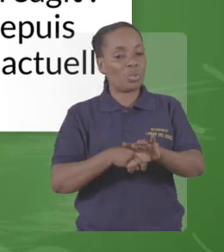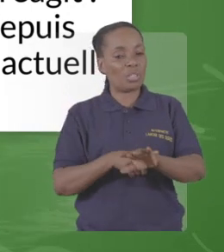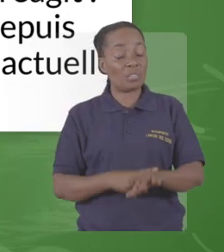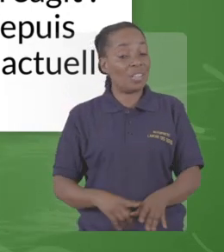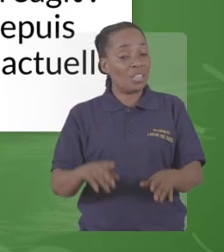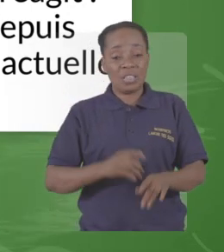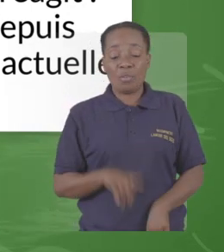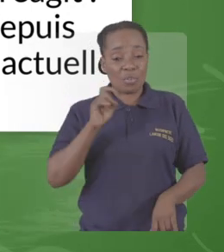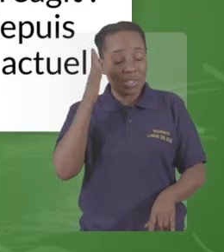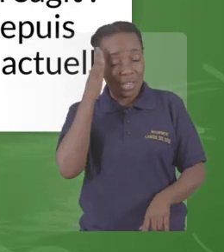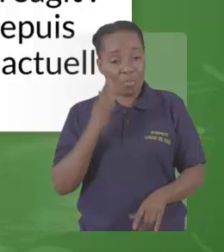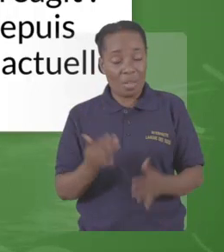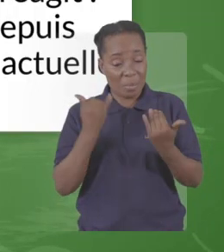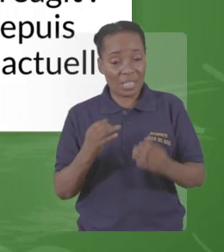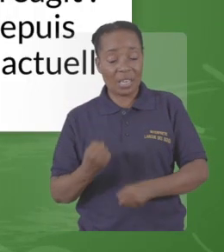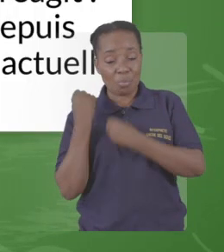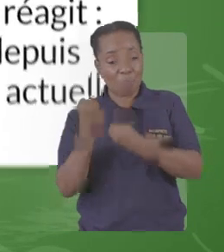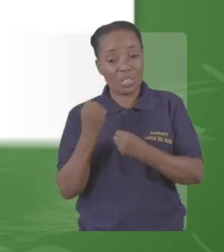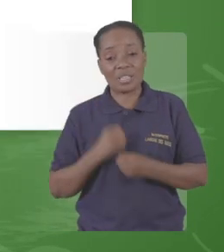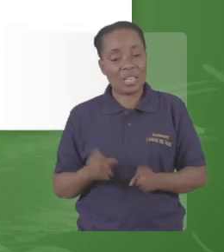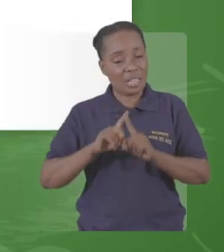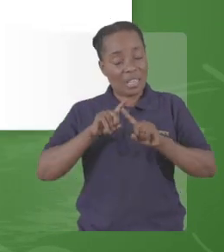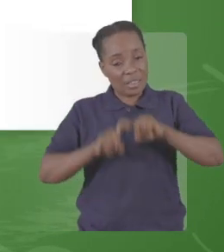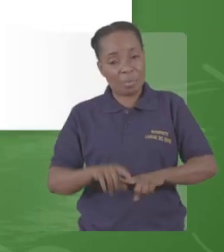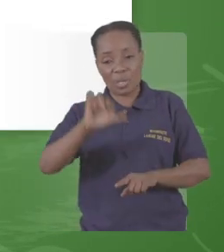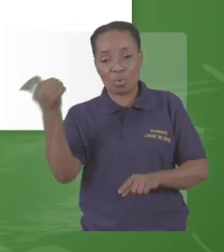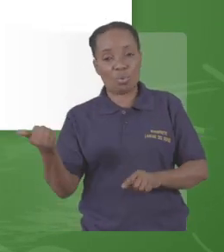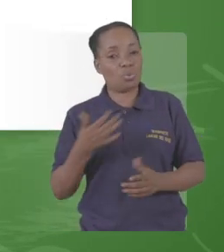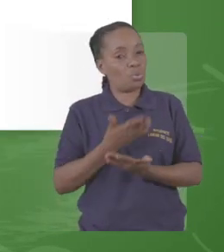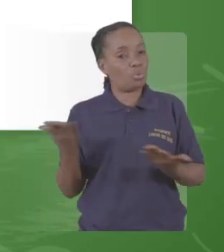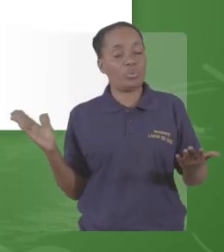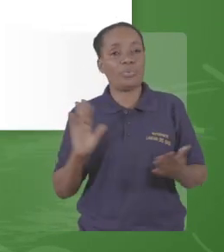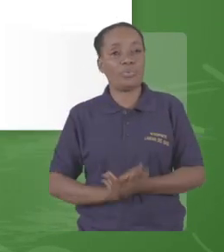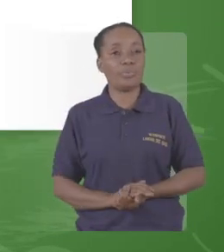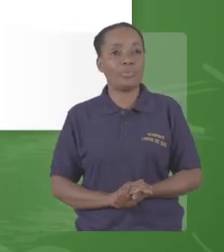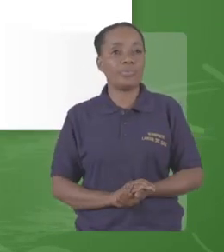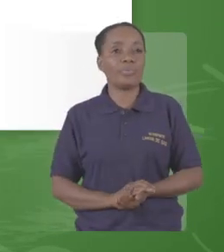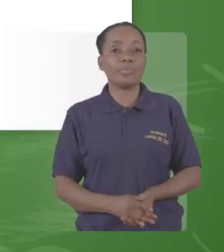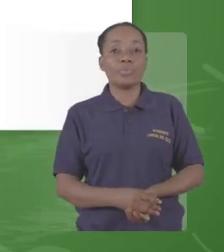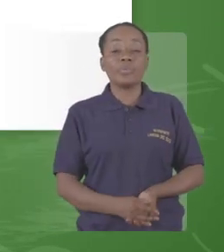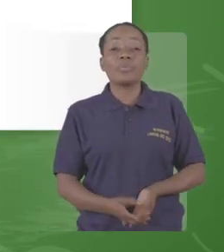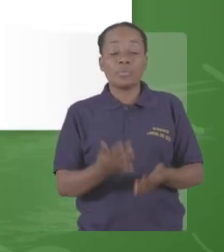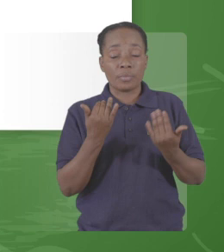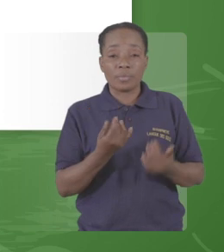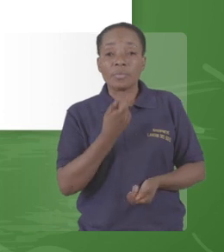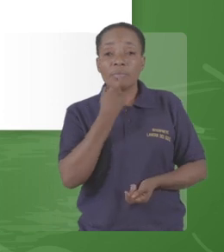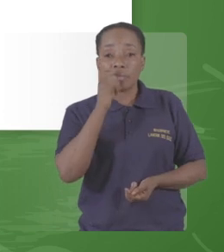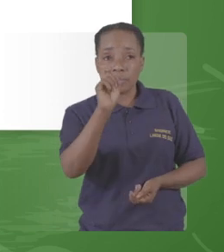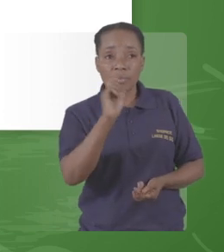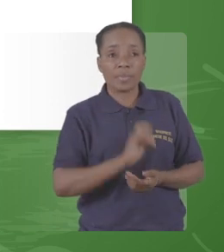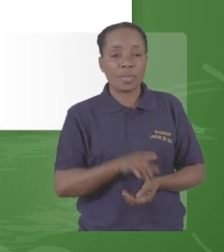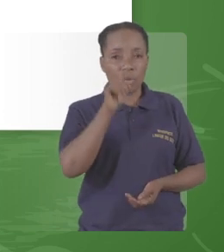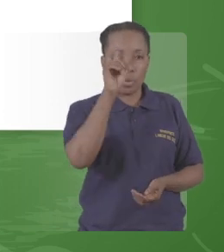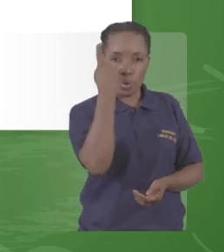bénéficie d'autres facteurs. Consigne 1. Dis de quoi